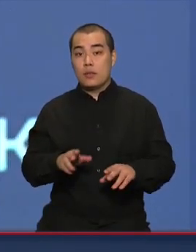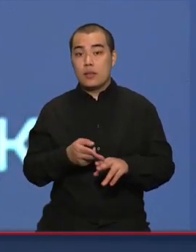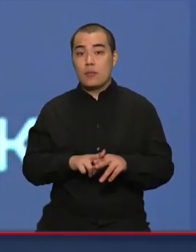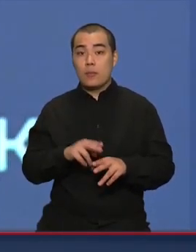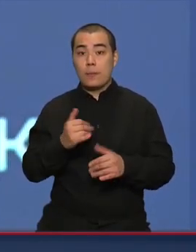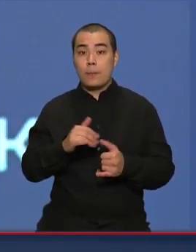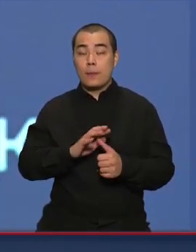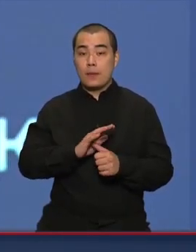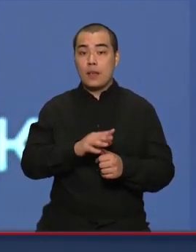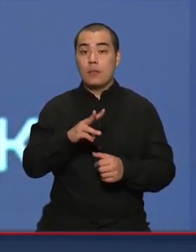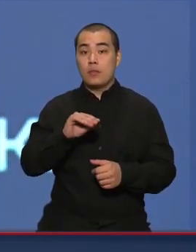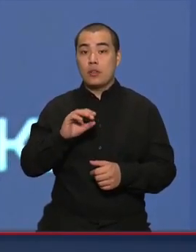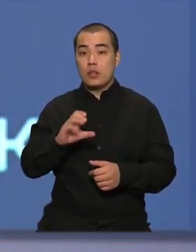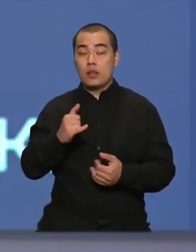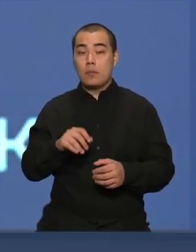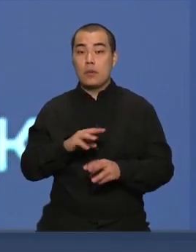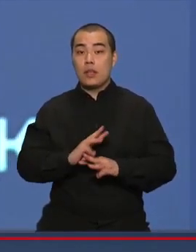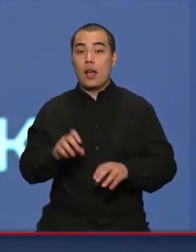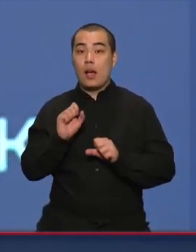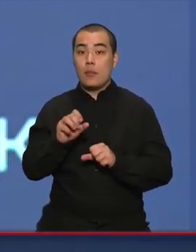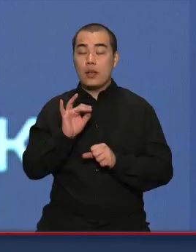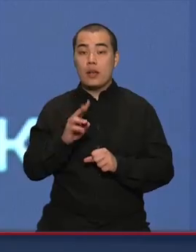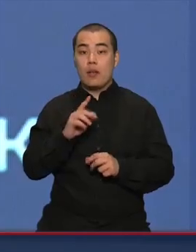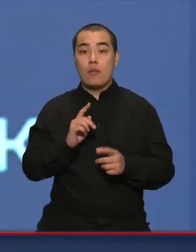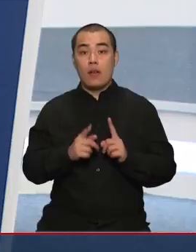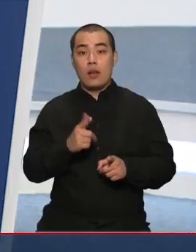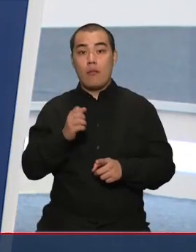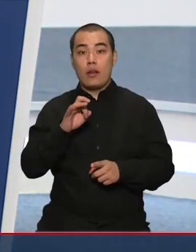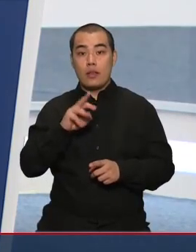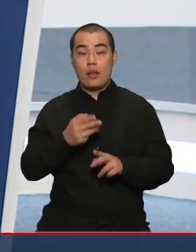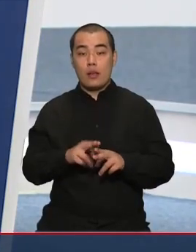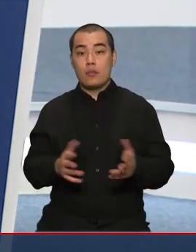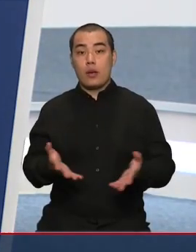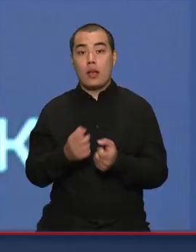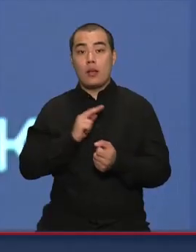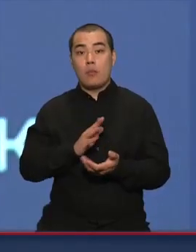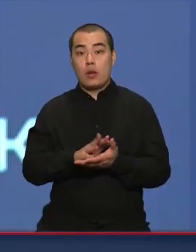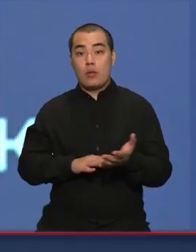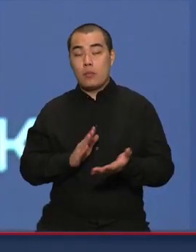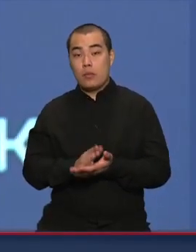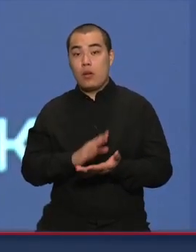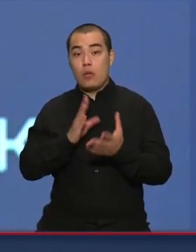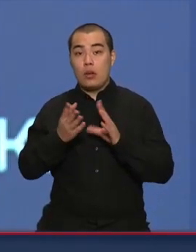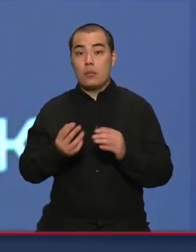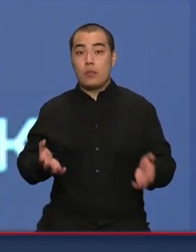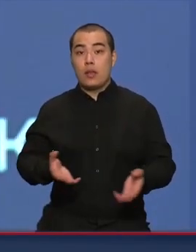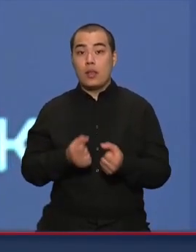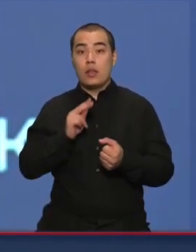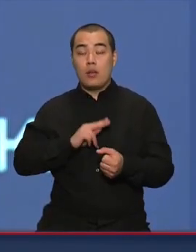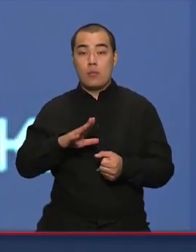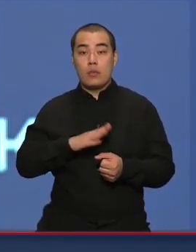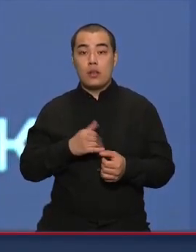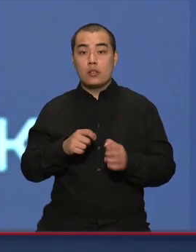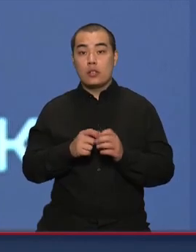Воздушными судами МЧС, Министерства обороны и Национальной гвардии продолжаются спасательные работы. В аварийно-спасательных работах задействовано